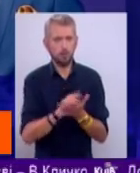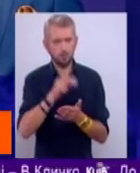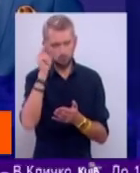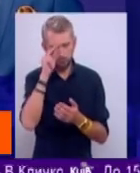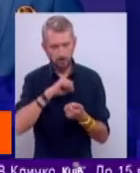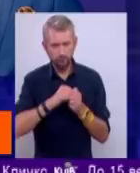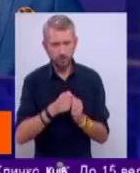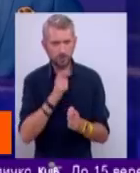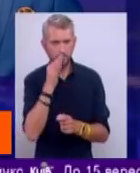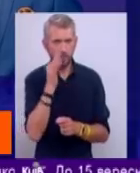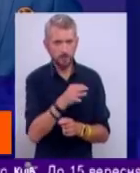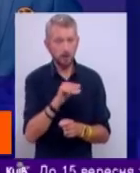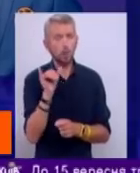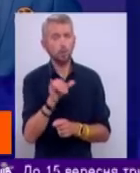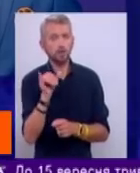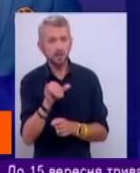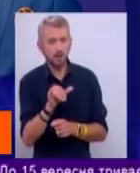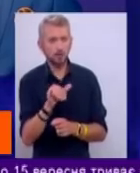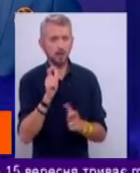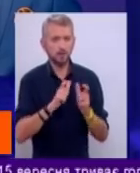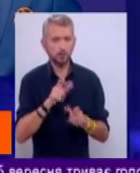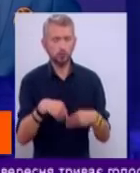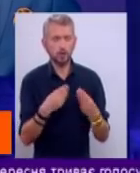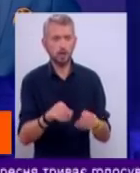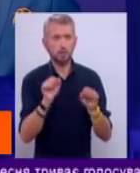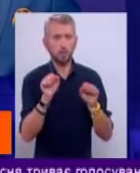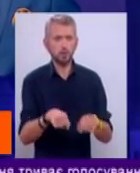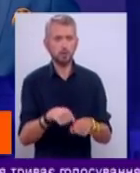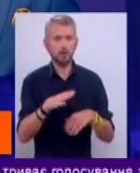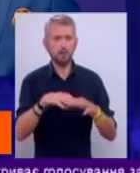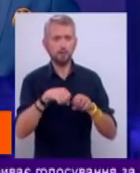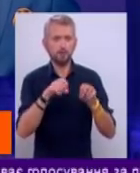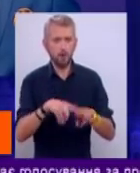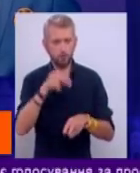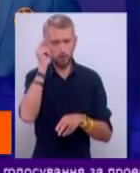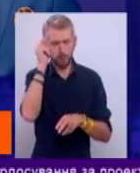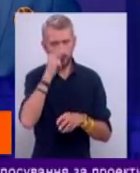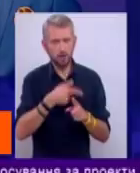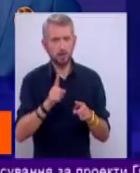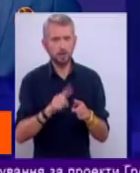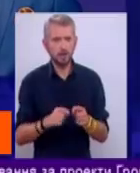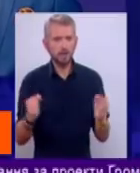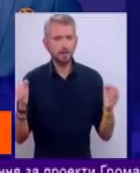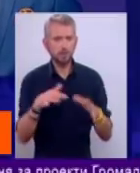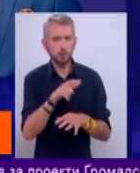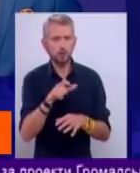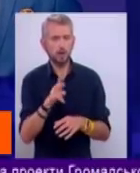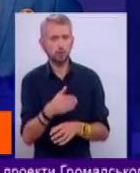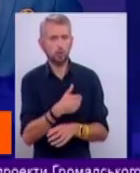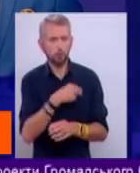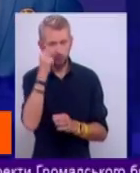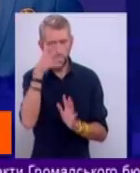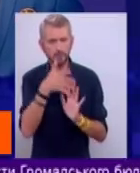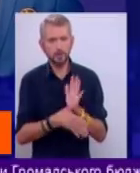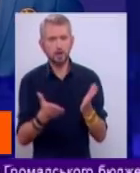і відповісти», то університет або інститут уже дає можливість фахового навчання. Все-таки це збір людей, які хочуть